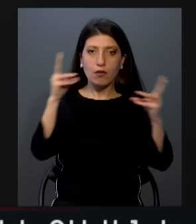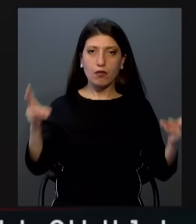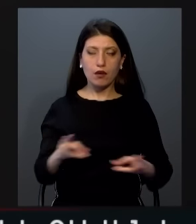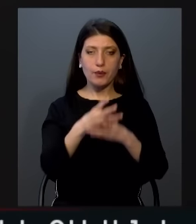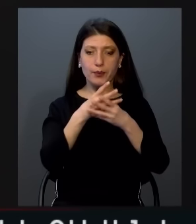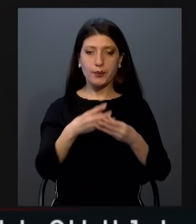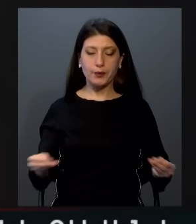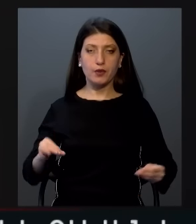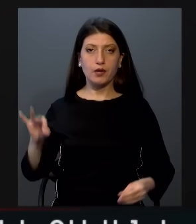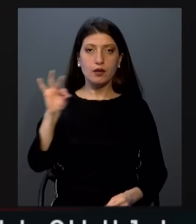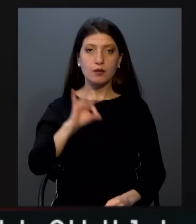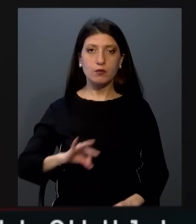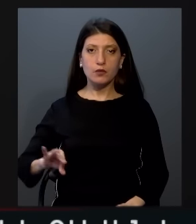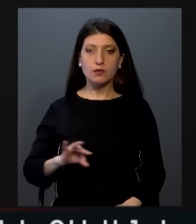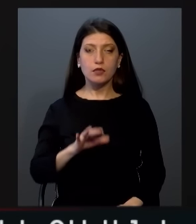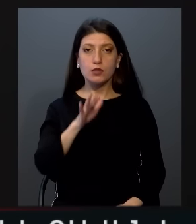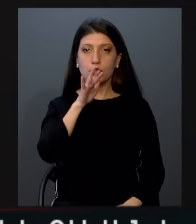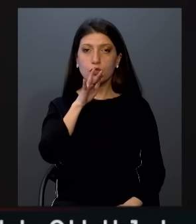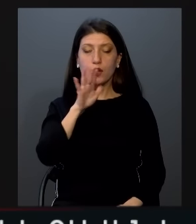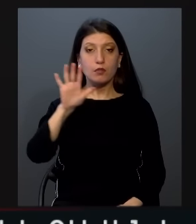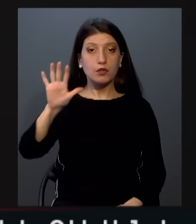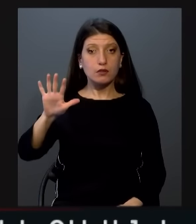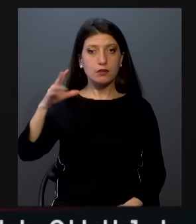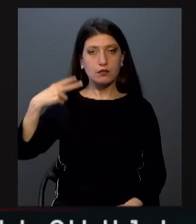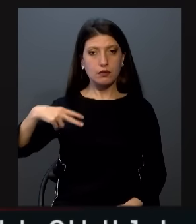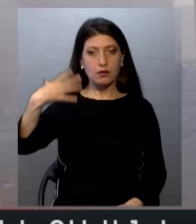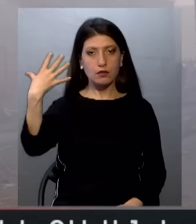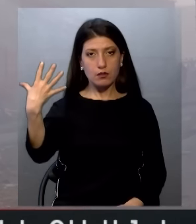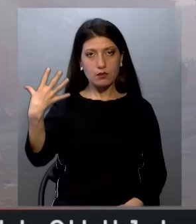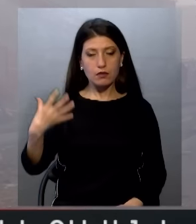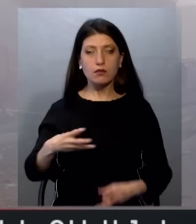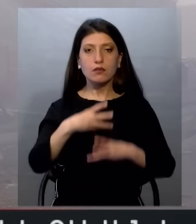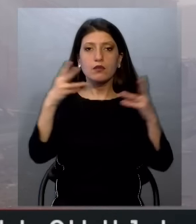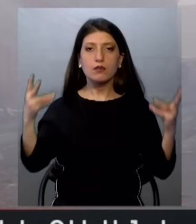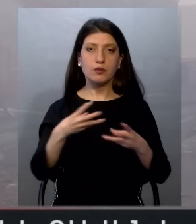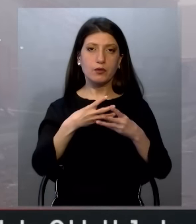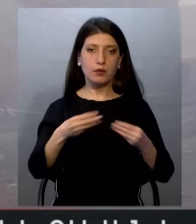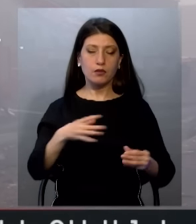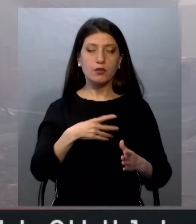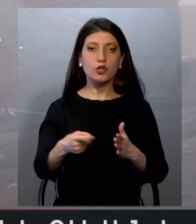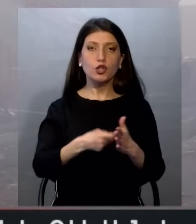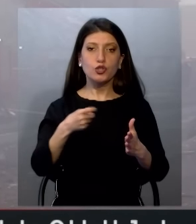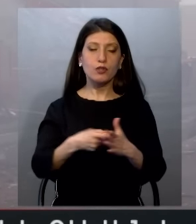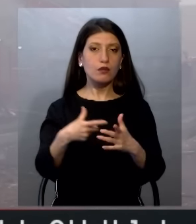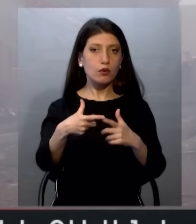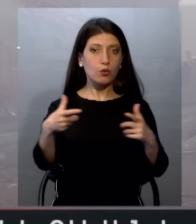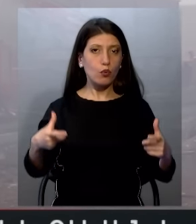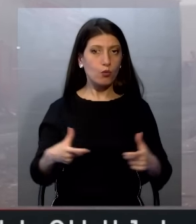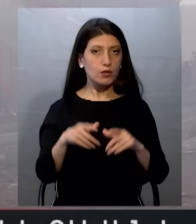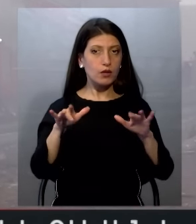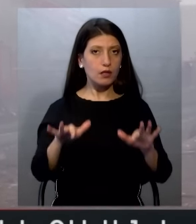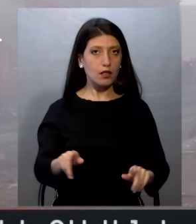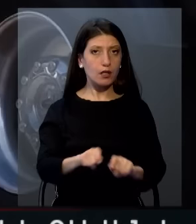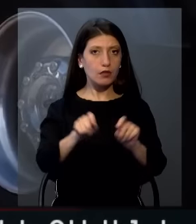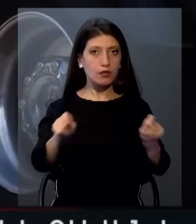մեկուսացնելու համար։ Ժամը 17:25-ին հրդեհը մարվել է, քնչական կոմիտեն քրեական վարույթ է